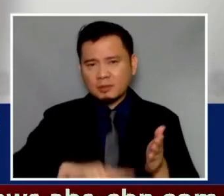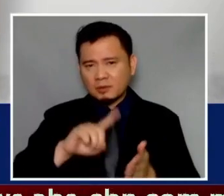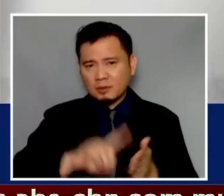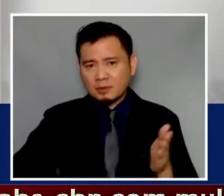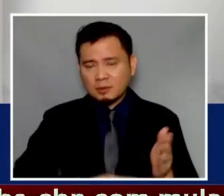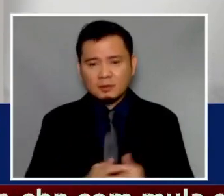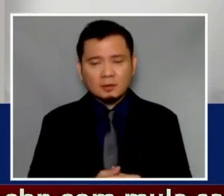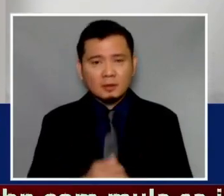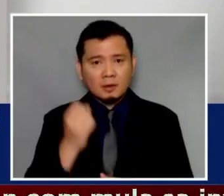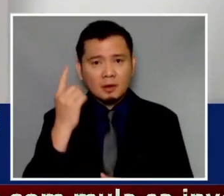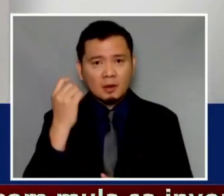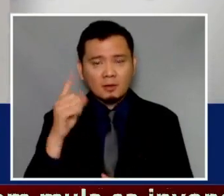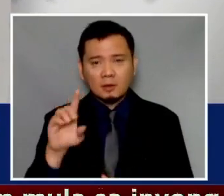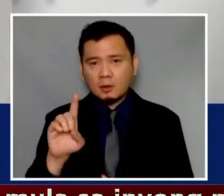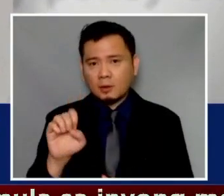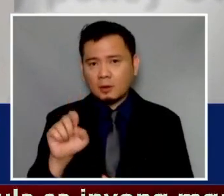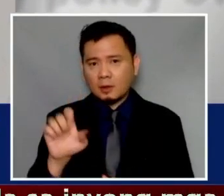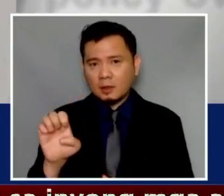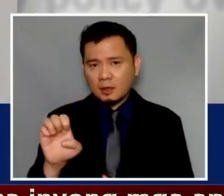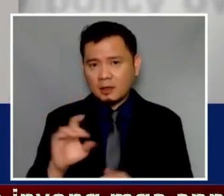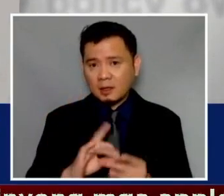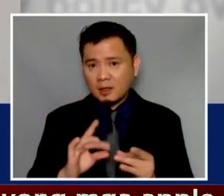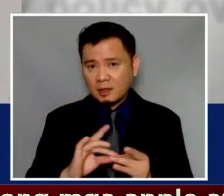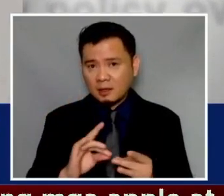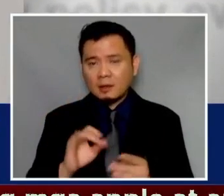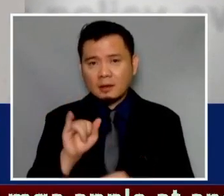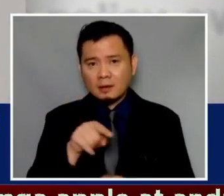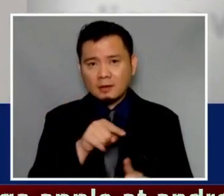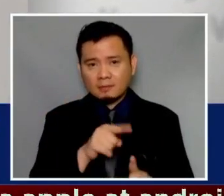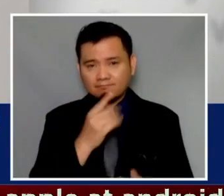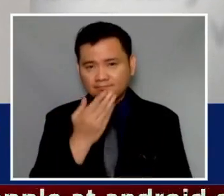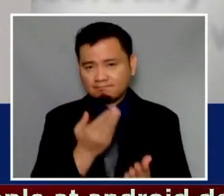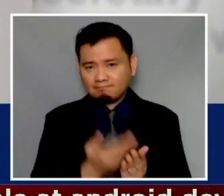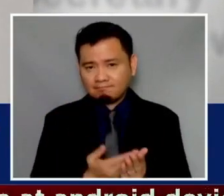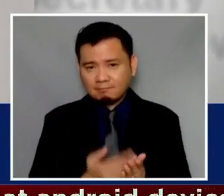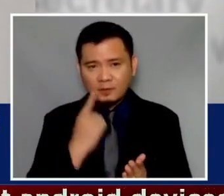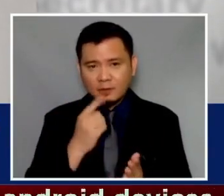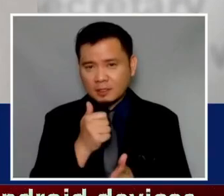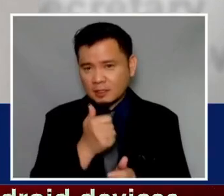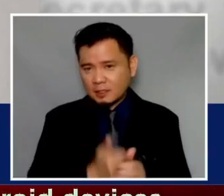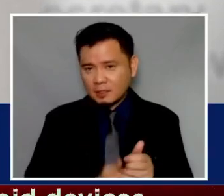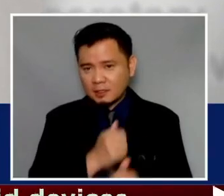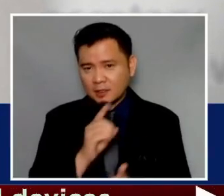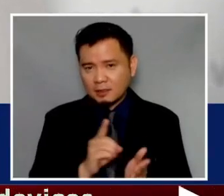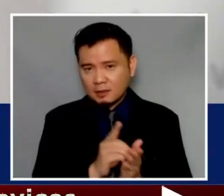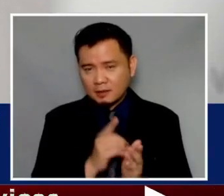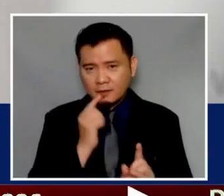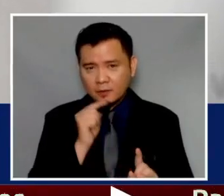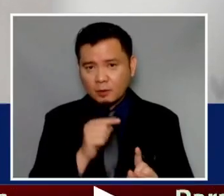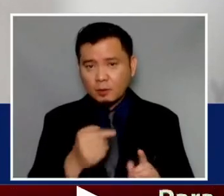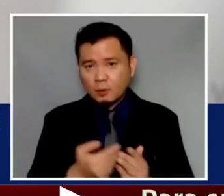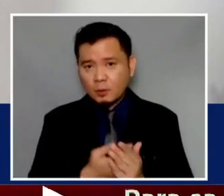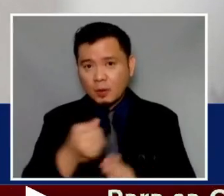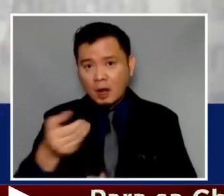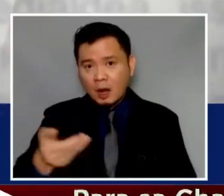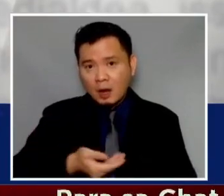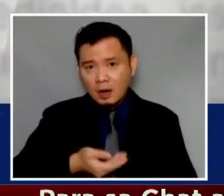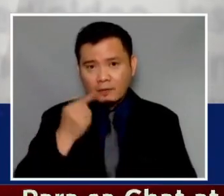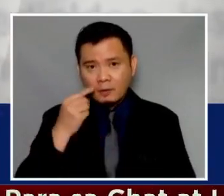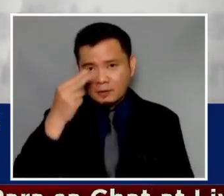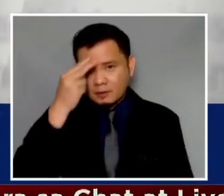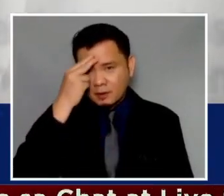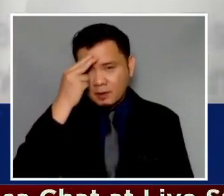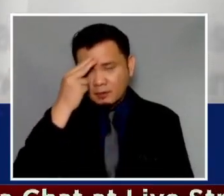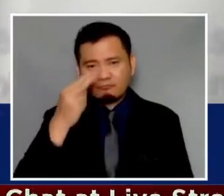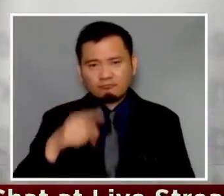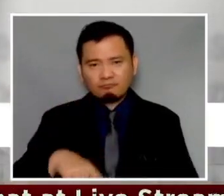ng DOLE, mananatiling suspendido ang verification ng mga dokumento para sa mga new hire papuntang Saudi.